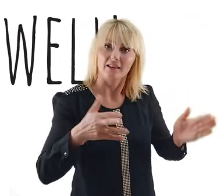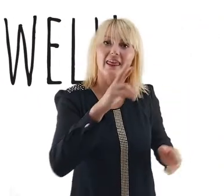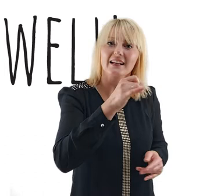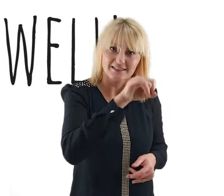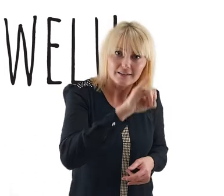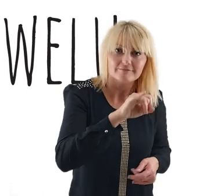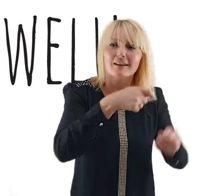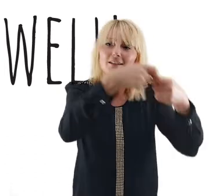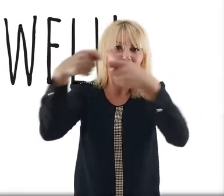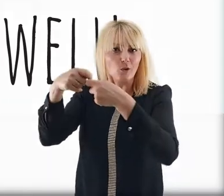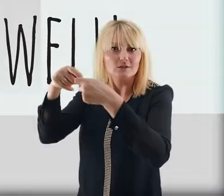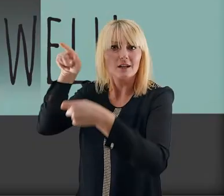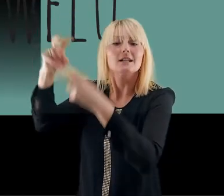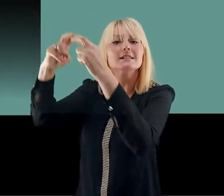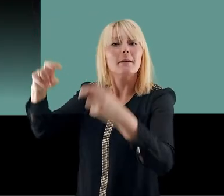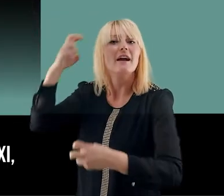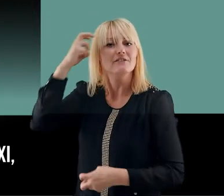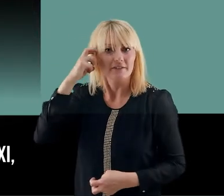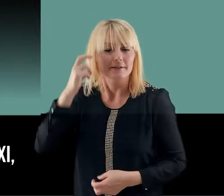Traktat Ryski a zamek na Wawelu.